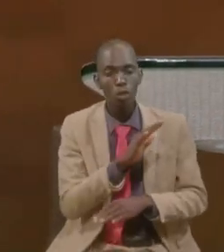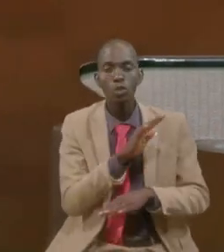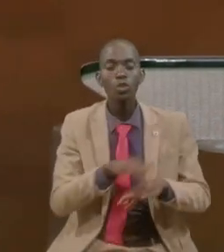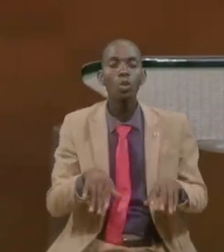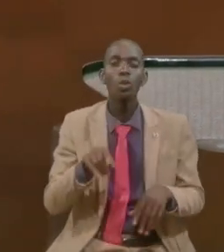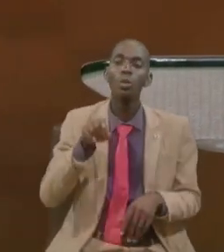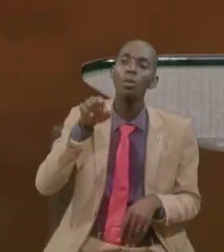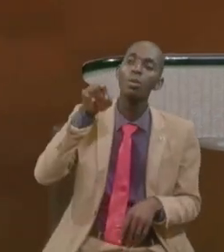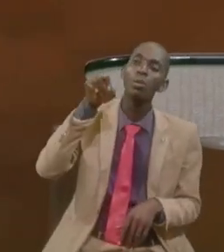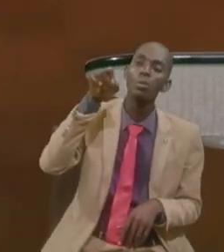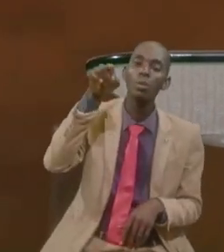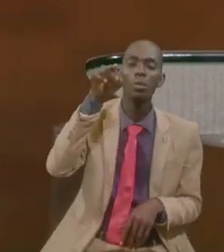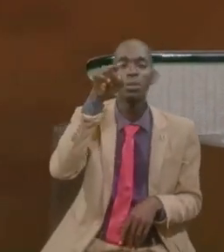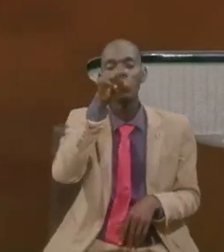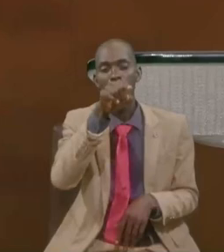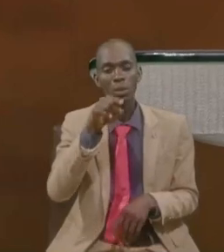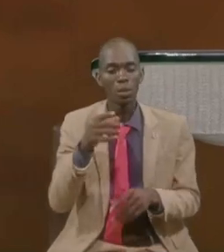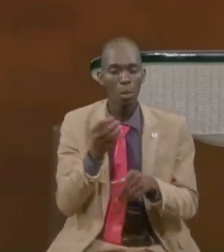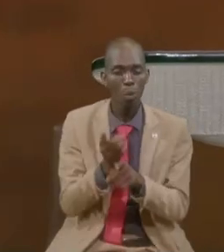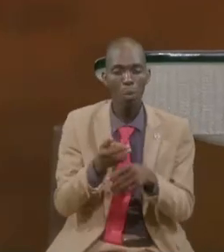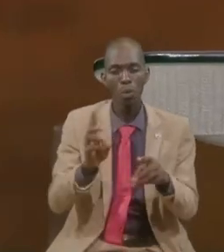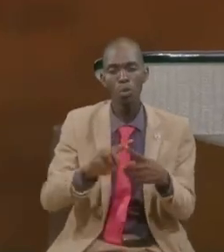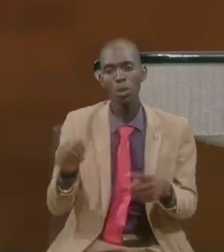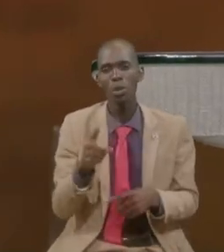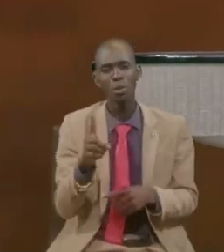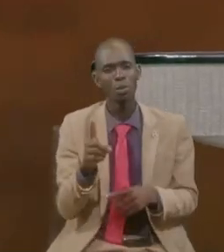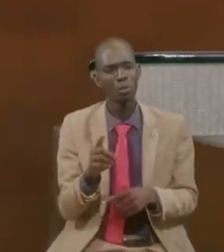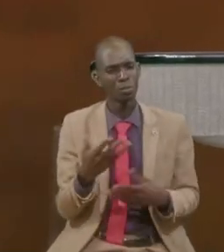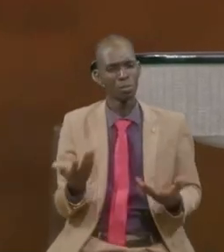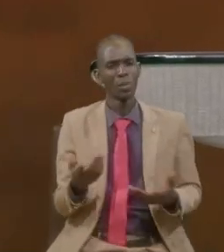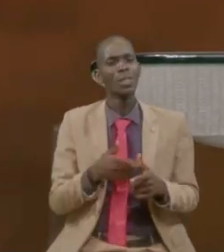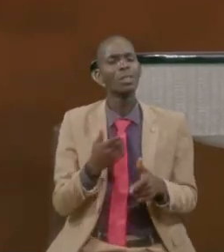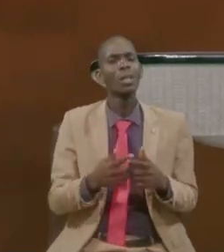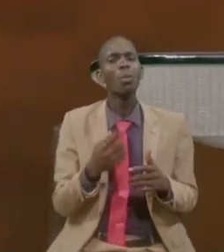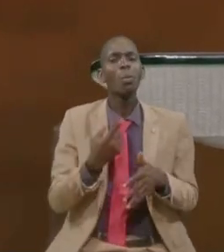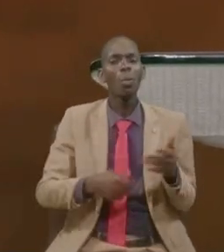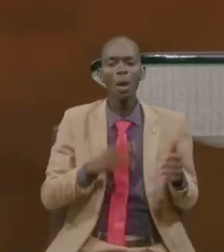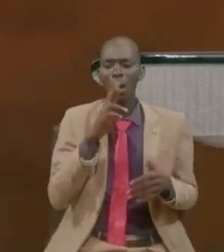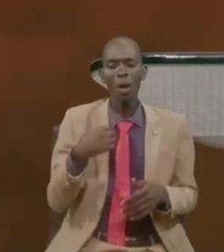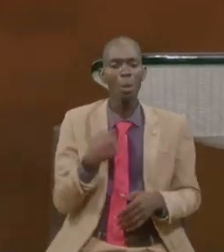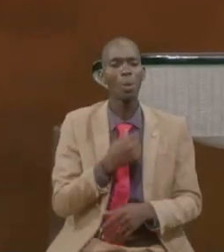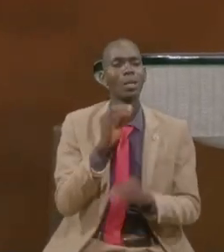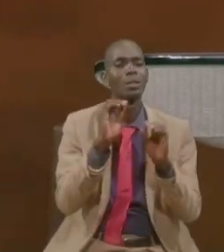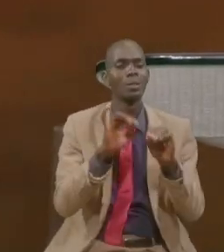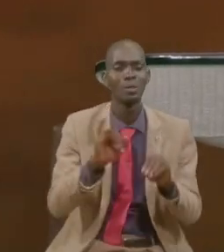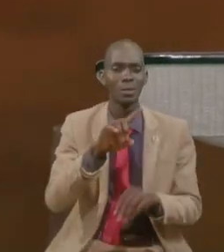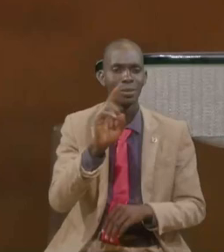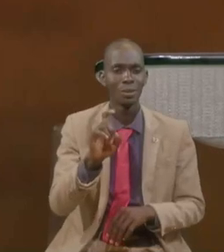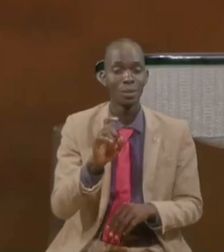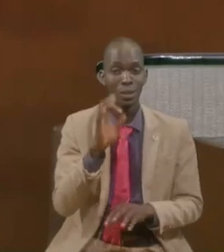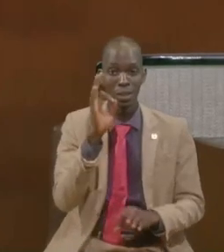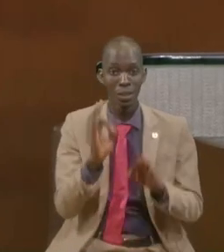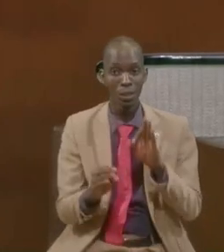Il ne faut jamais montrer la bonne voie à personne. Mais qu'est-ce que nous enseignons? Si on ne peut